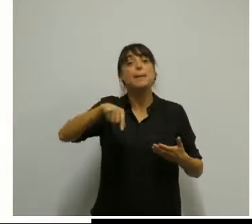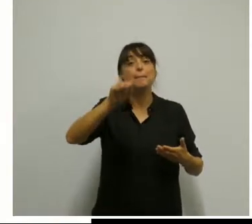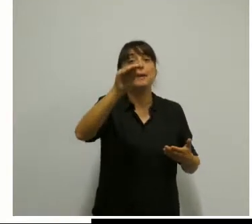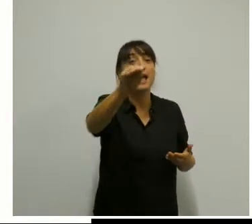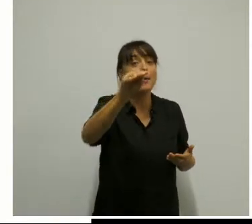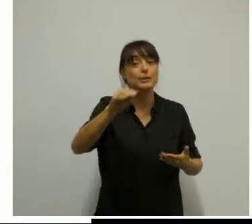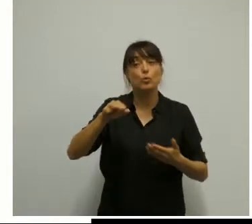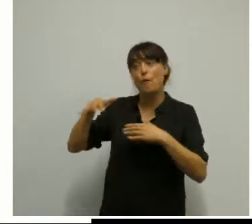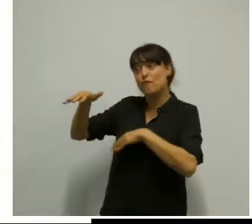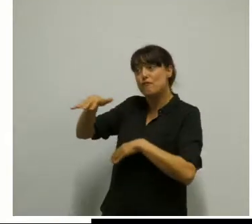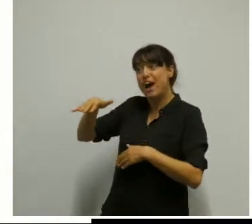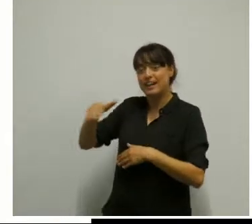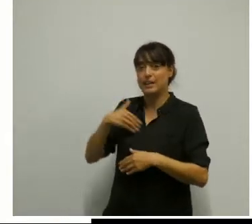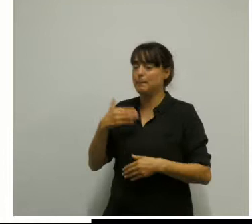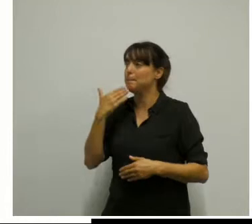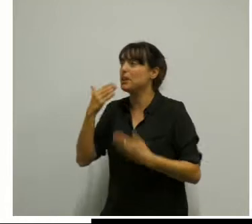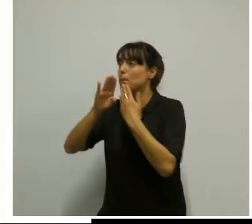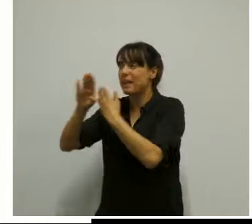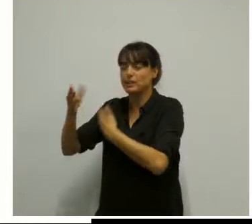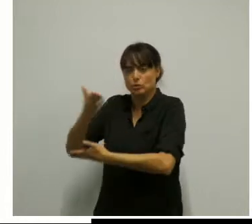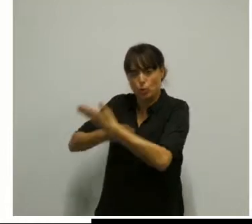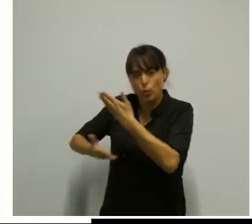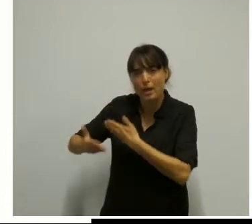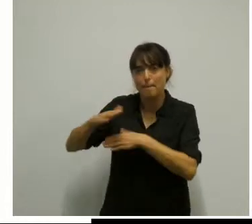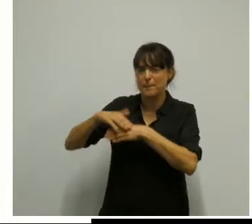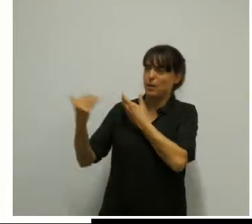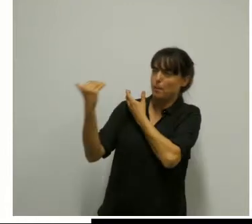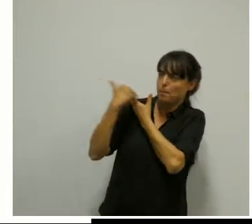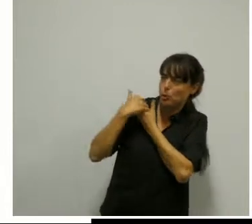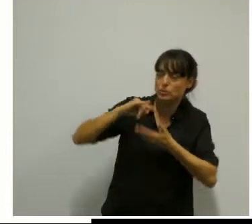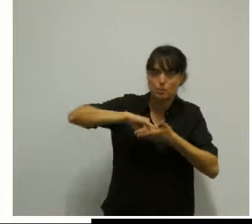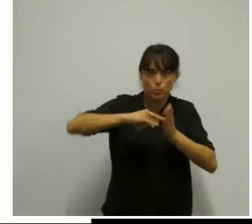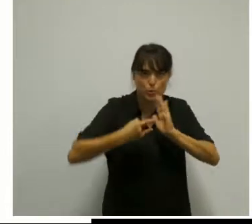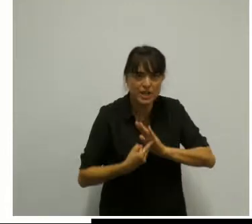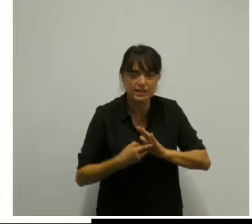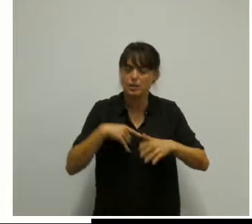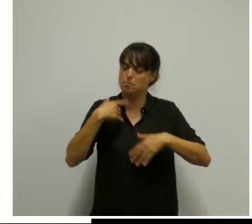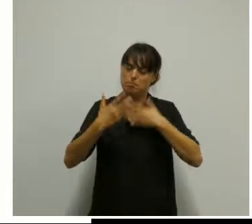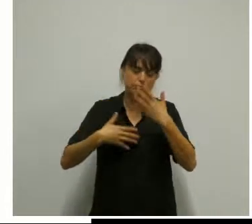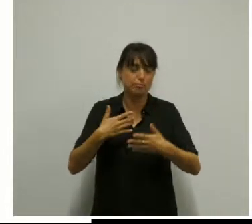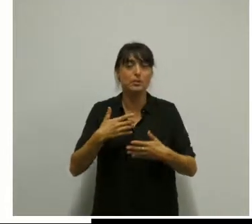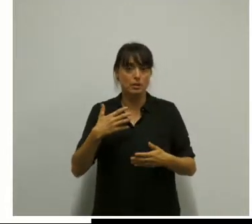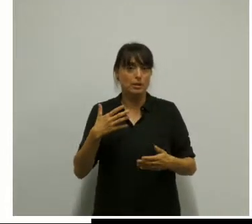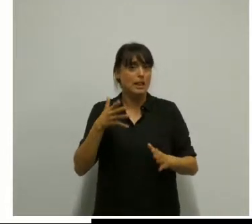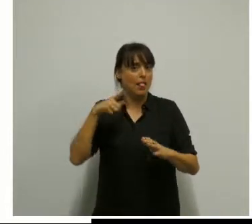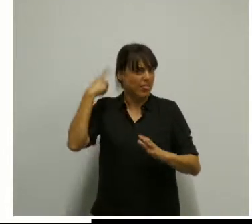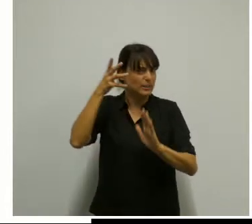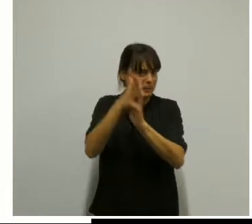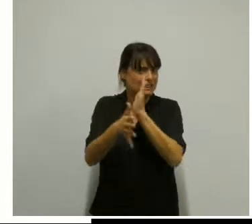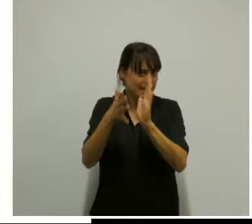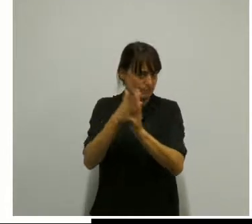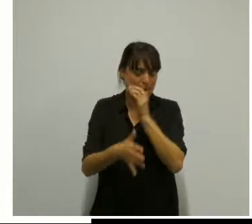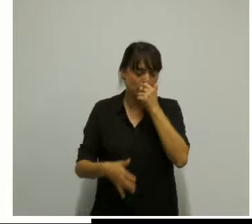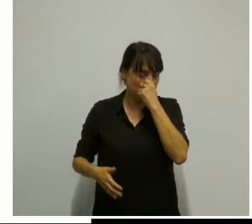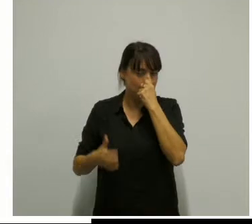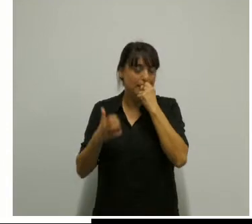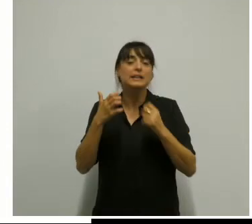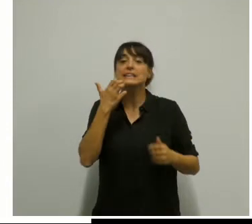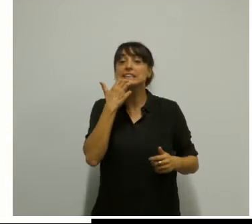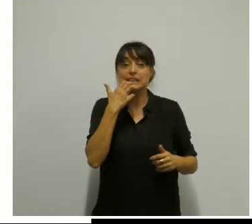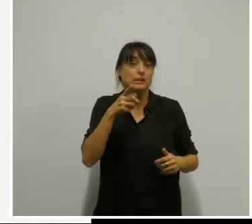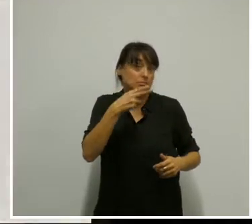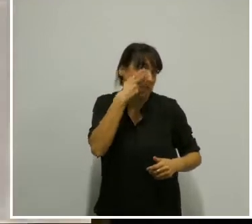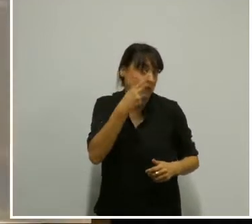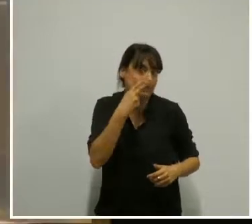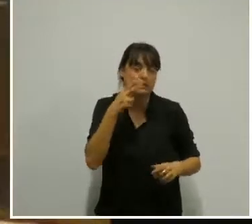els projectes hi ha una votació final. Bé, hi ha tot un procés que potser el coneixeu o no, però bé, després te l'expliquen si estàs interessat. Però va ser